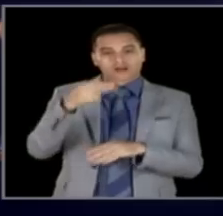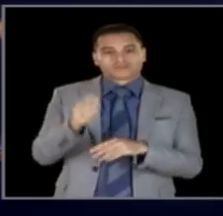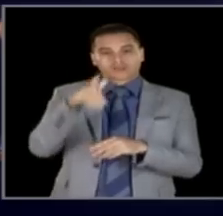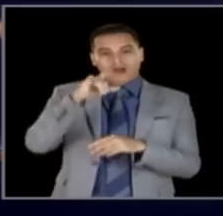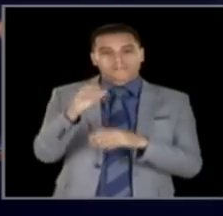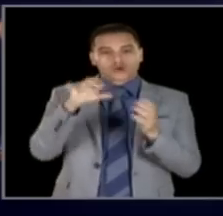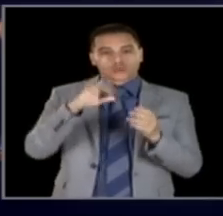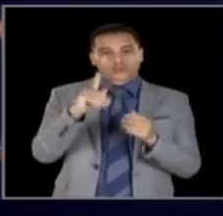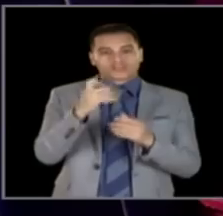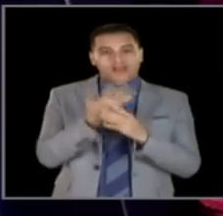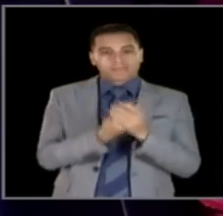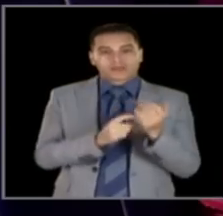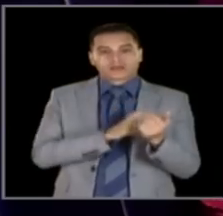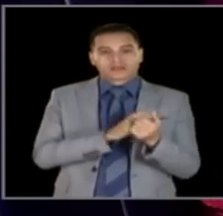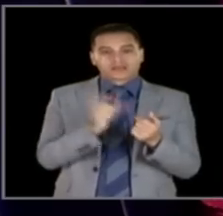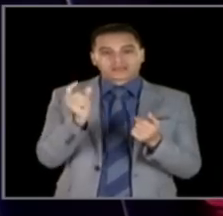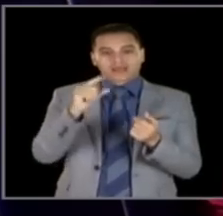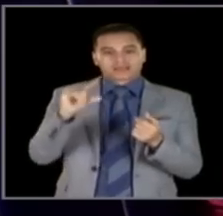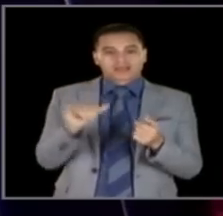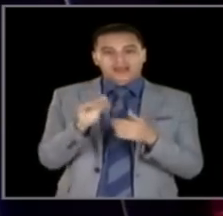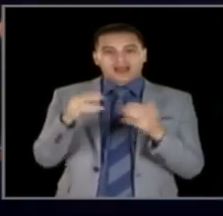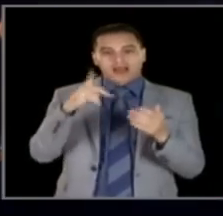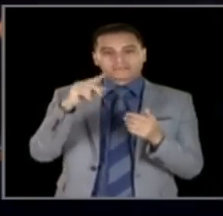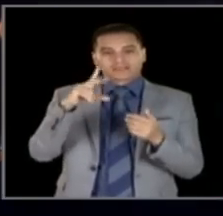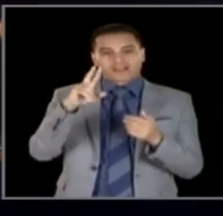يوسف ابنتك الطالبة ندى عبد الفتاح الجنبي.